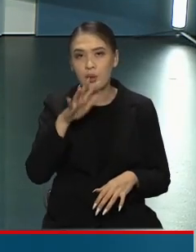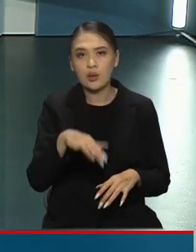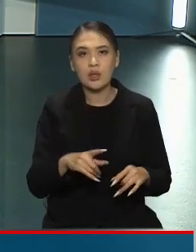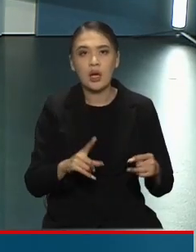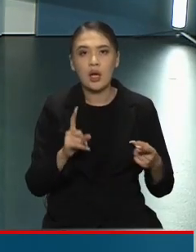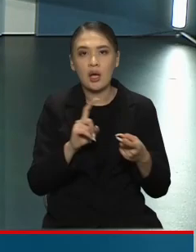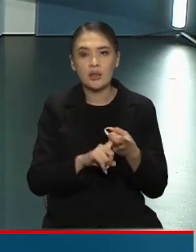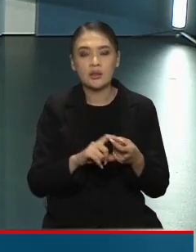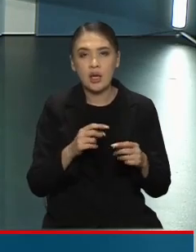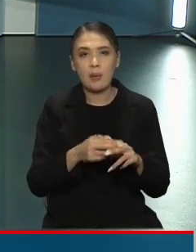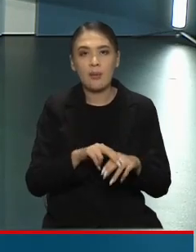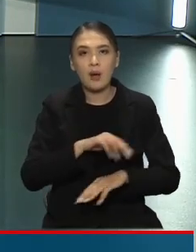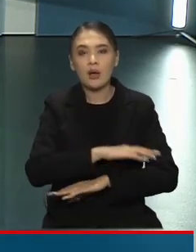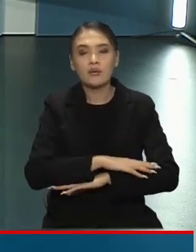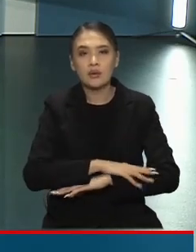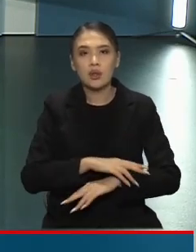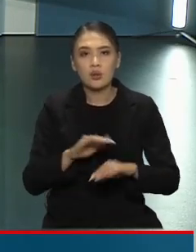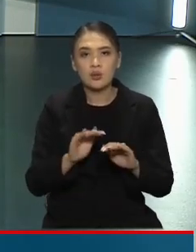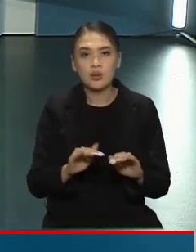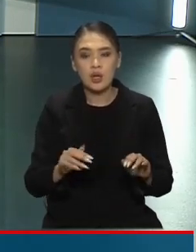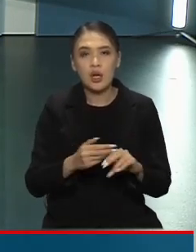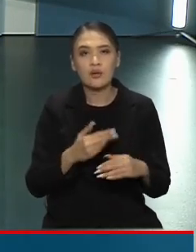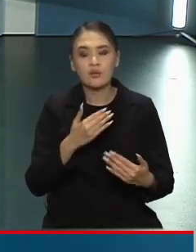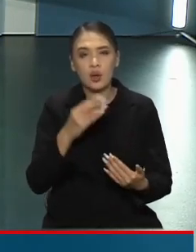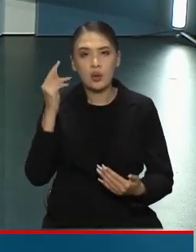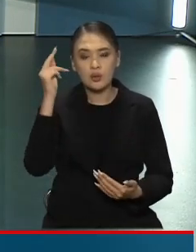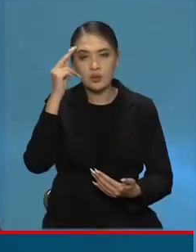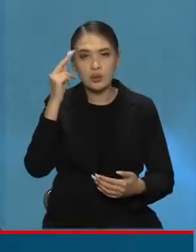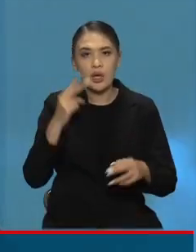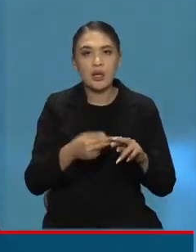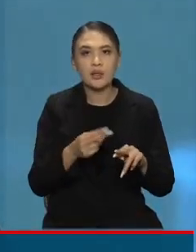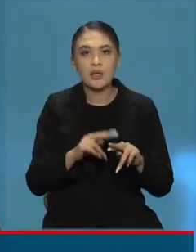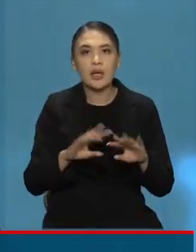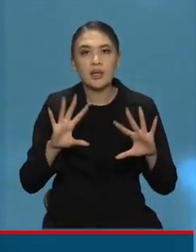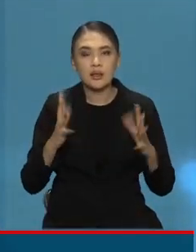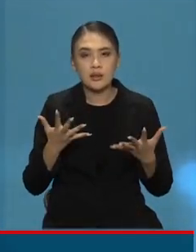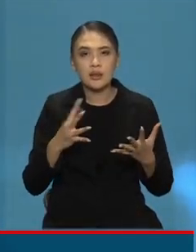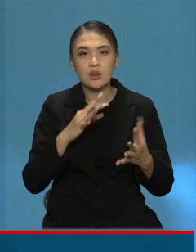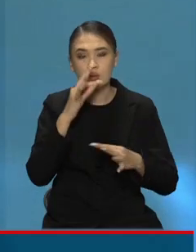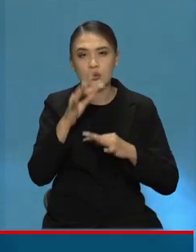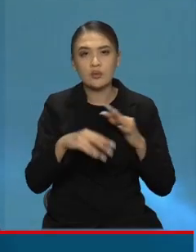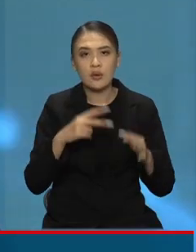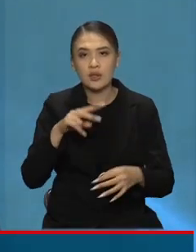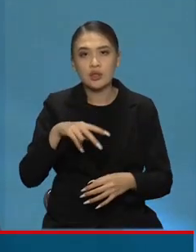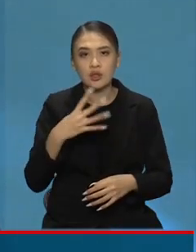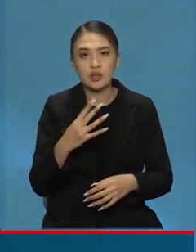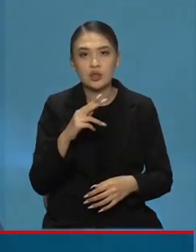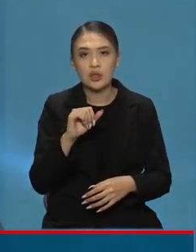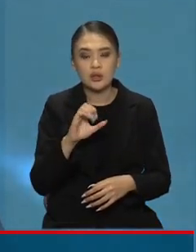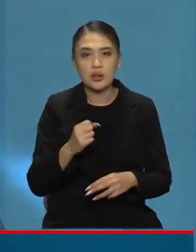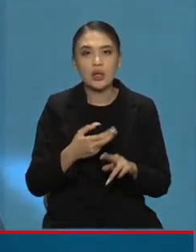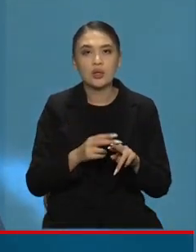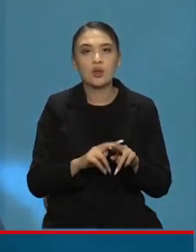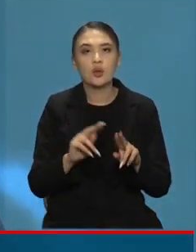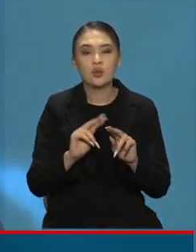касается поведения ученика, отношения его к занятиям. То есть если в сутках 24 часа, то